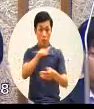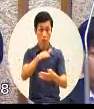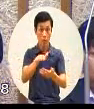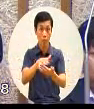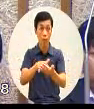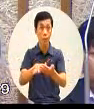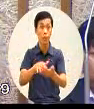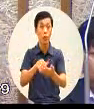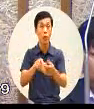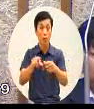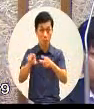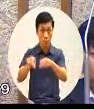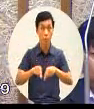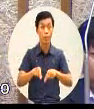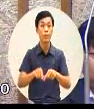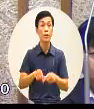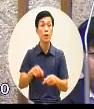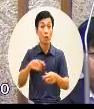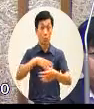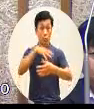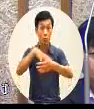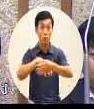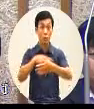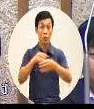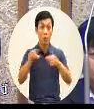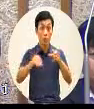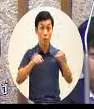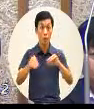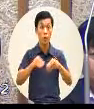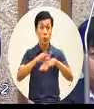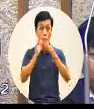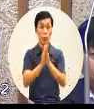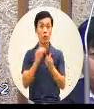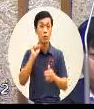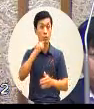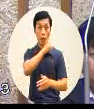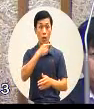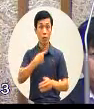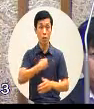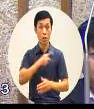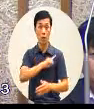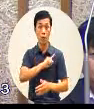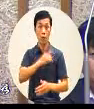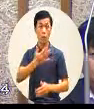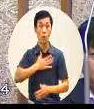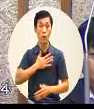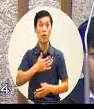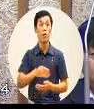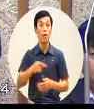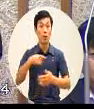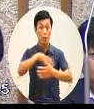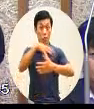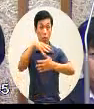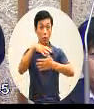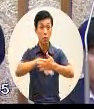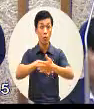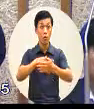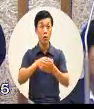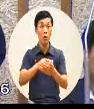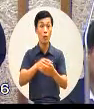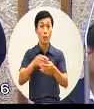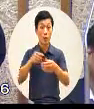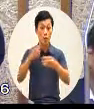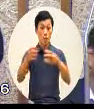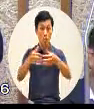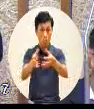按照合约来，啊，我内底的资料几乎都是 MIT 的，哦，几乎都 MIT 的。但是我内底个做一个小组